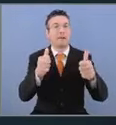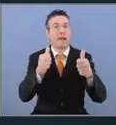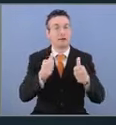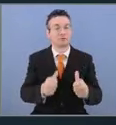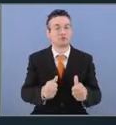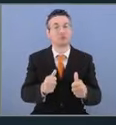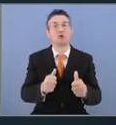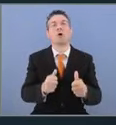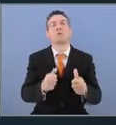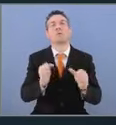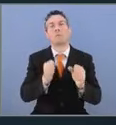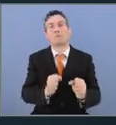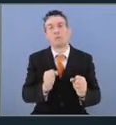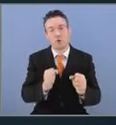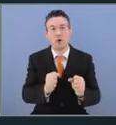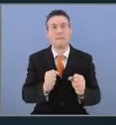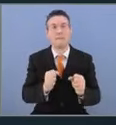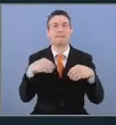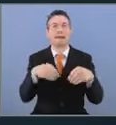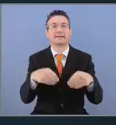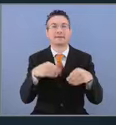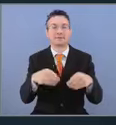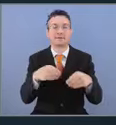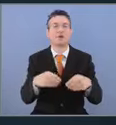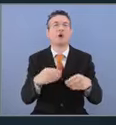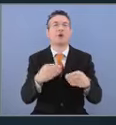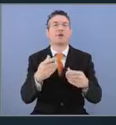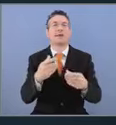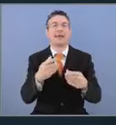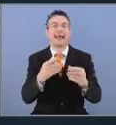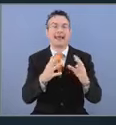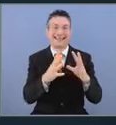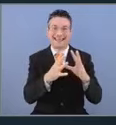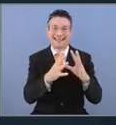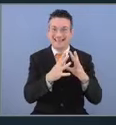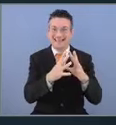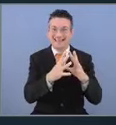imprese produttive e dei loro consorzi, in modo da accelerare